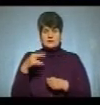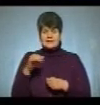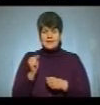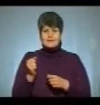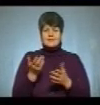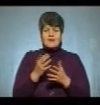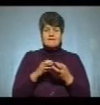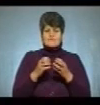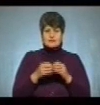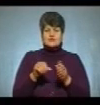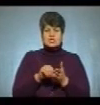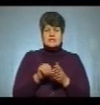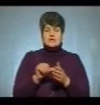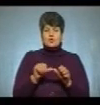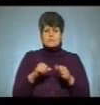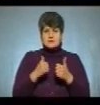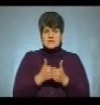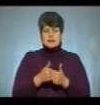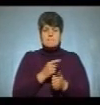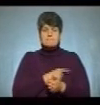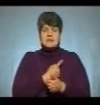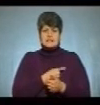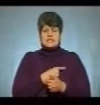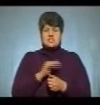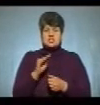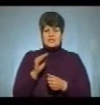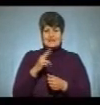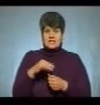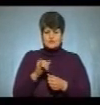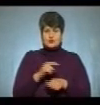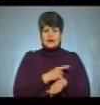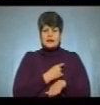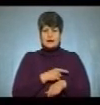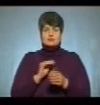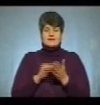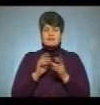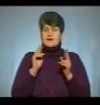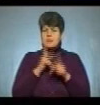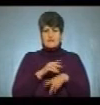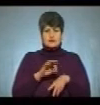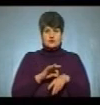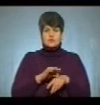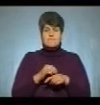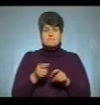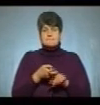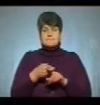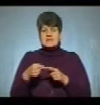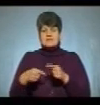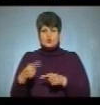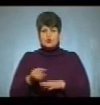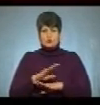із висновком членів комісії, медики Жидачівської районної лікарні встановили неправильний діагноз, що призвело до смерті пацієнта.